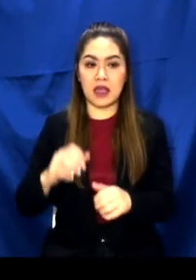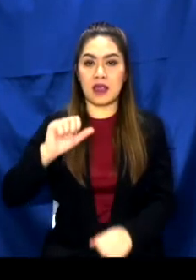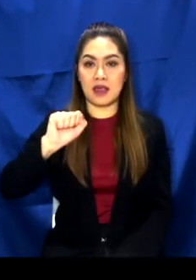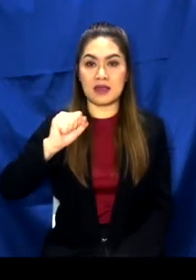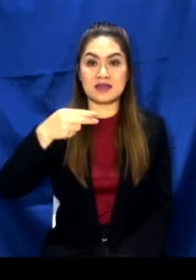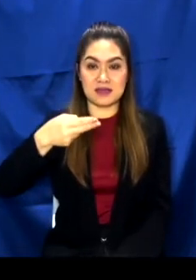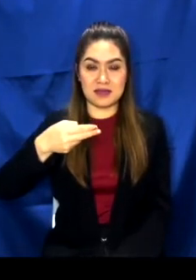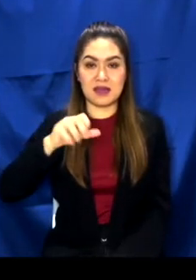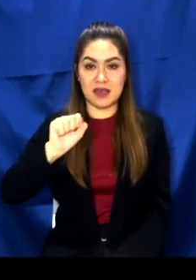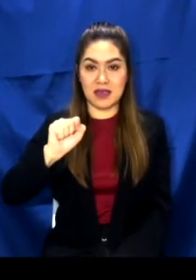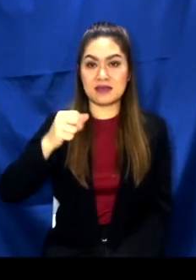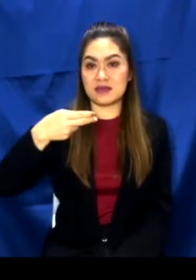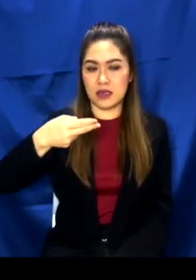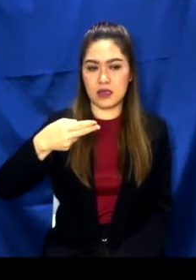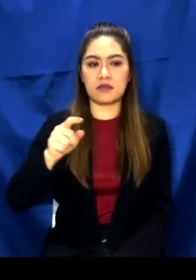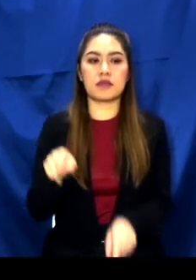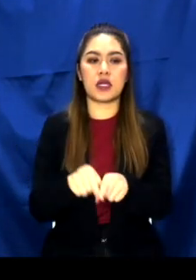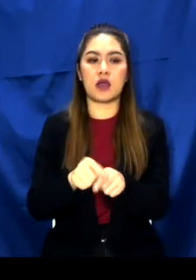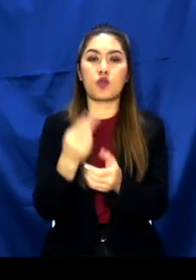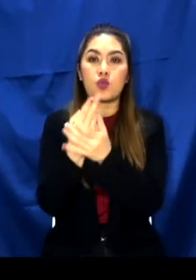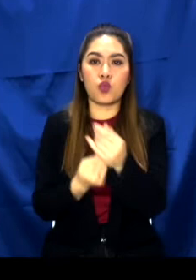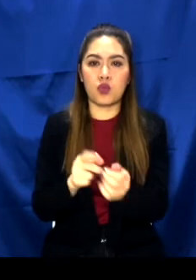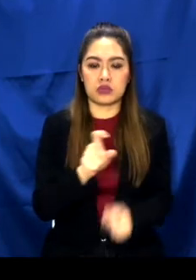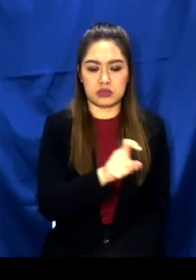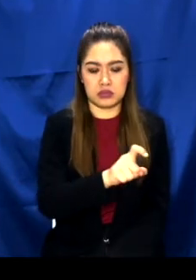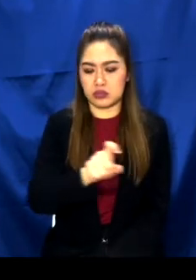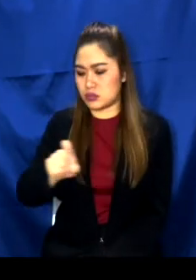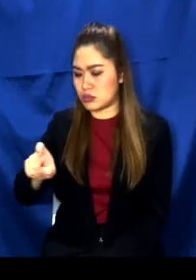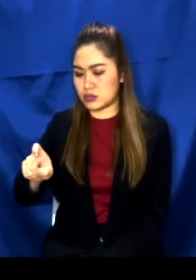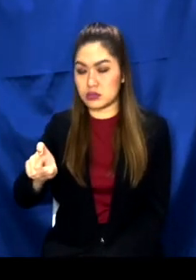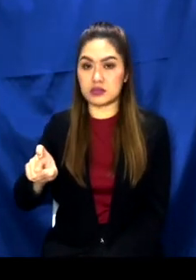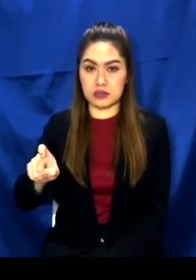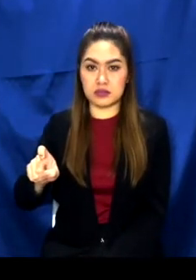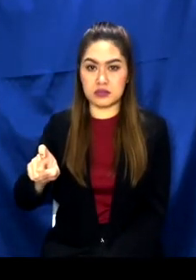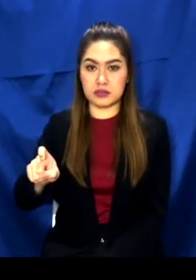ไกว่ามันจะตรงที่เดิมเราก็จับลากมาเลยค่ะแบบนี้